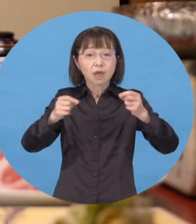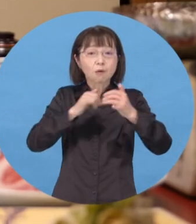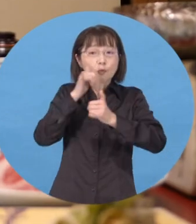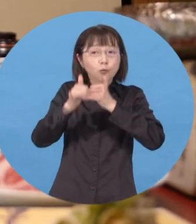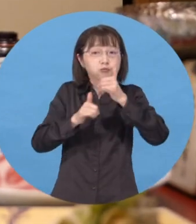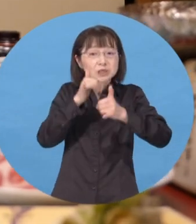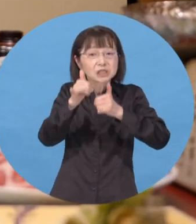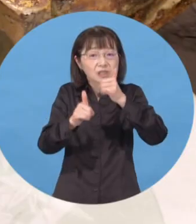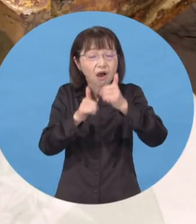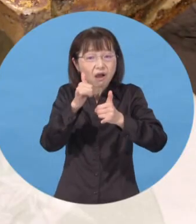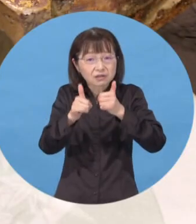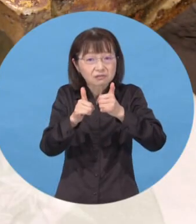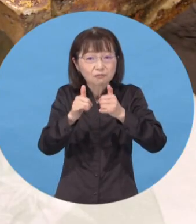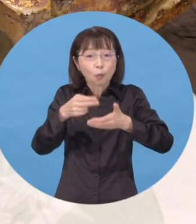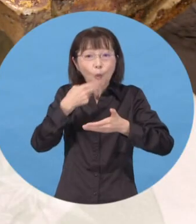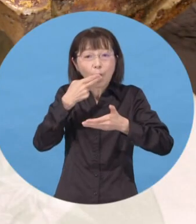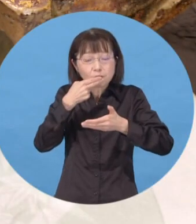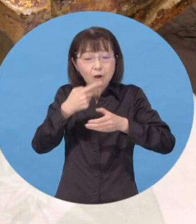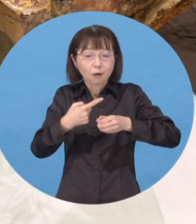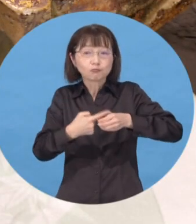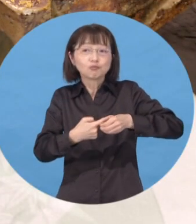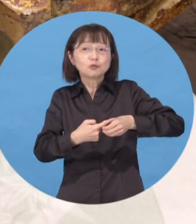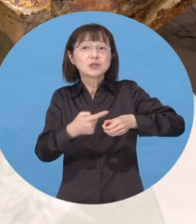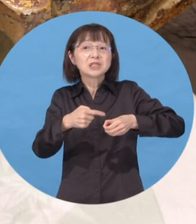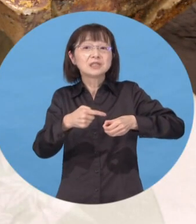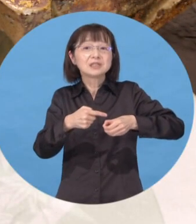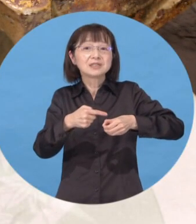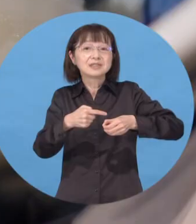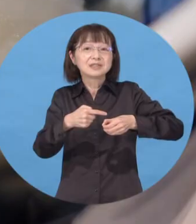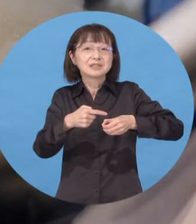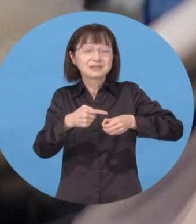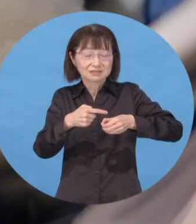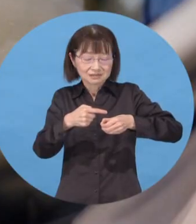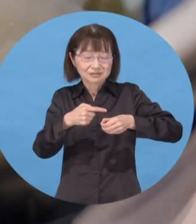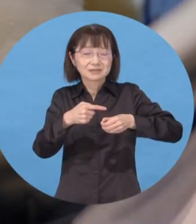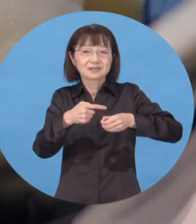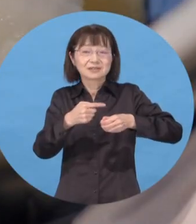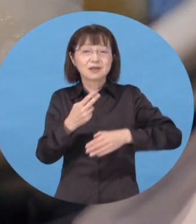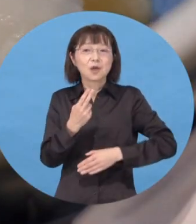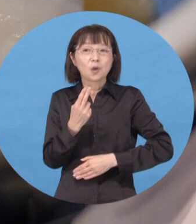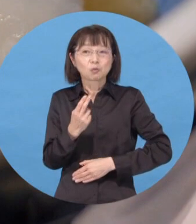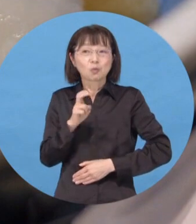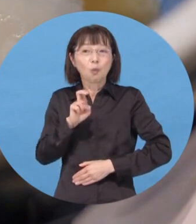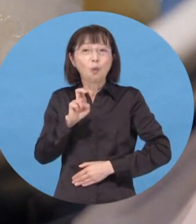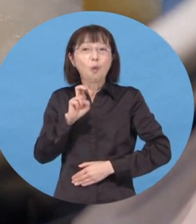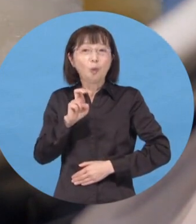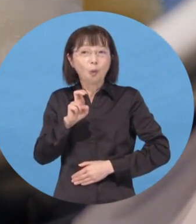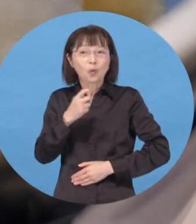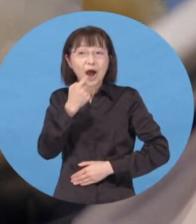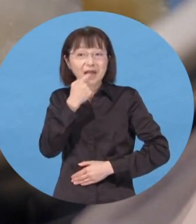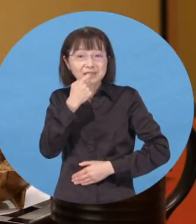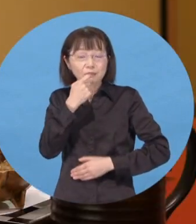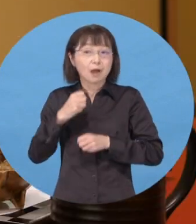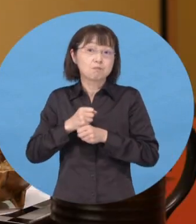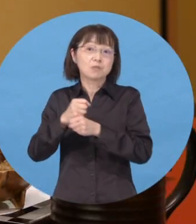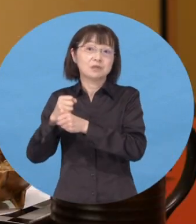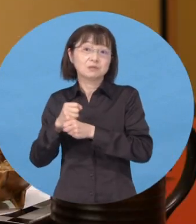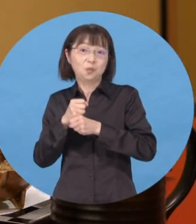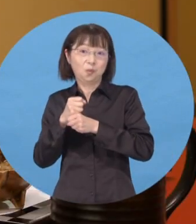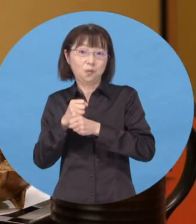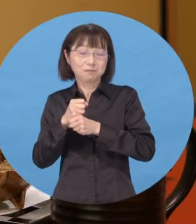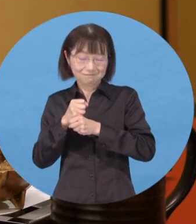麦飯だと思うんですよ。で、信玄を思い浮かぶとほうとうなんで、とろろも味噌味にしてみました。